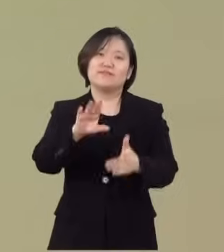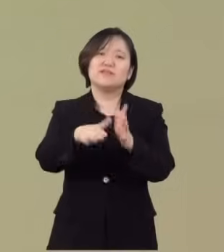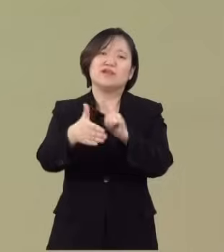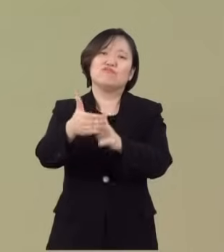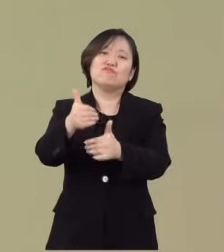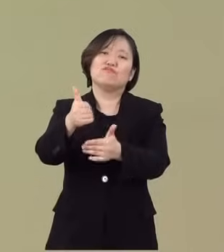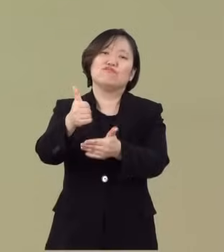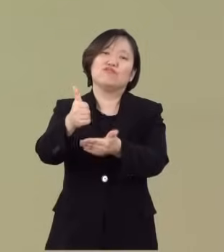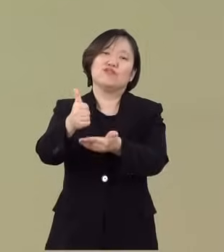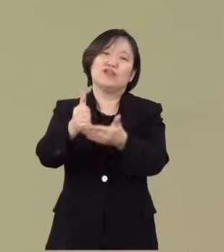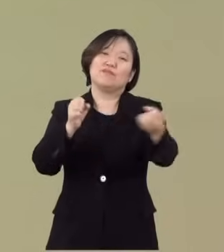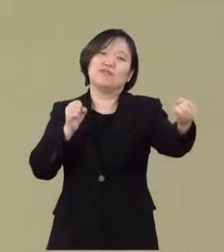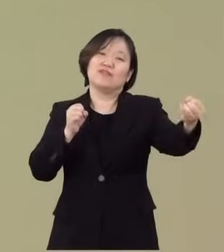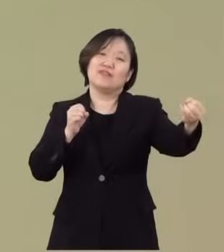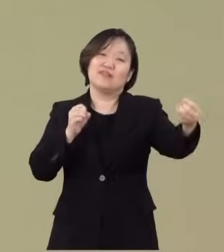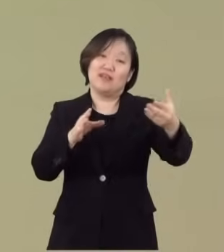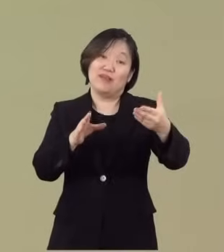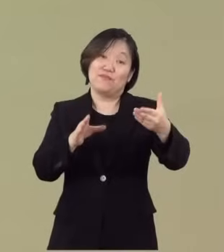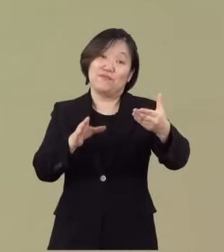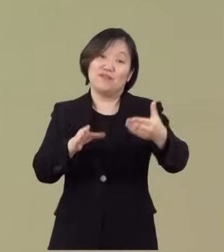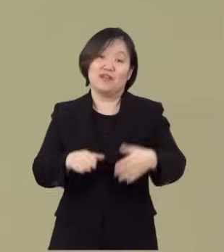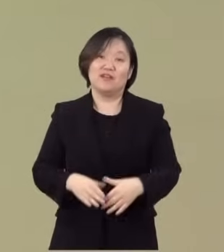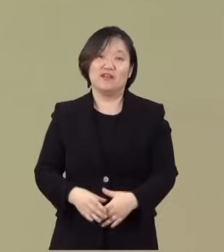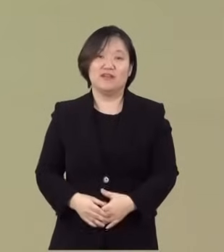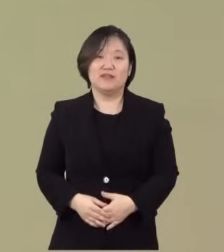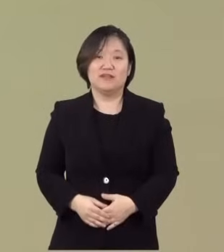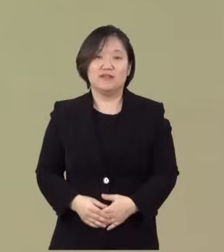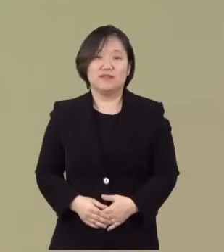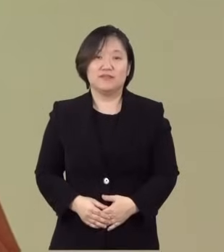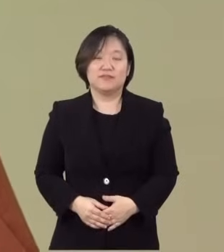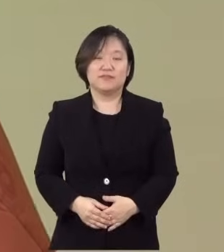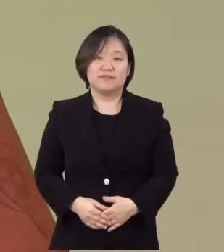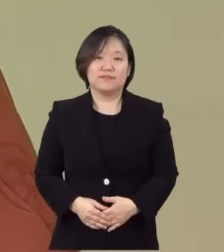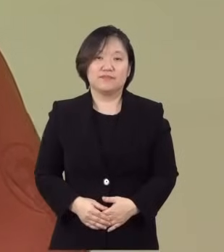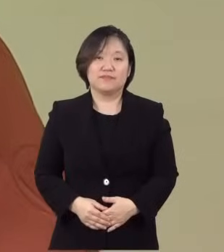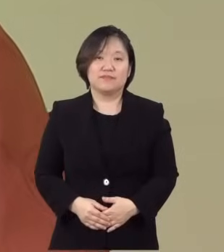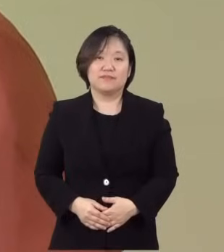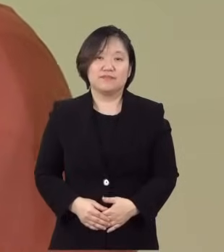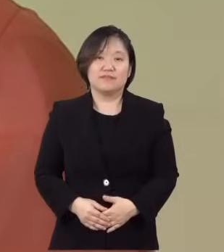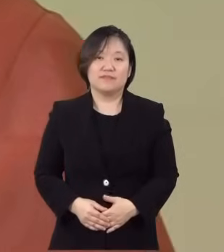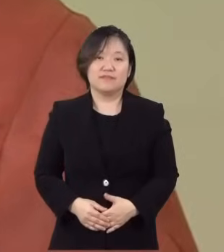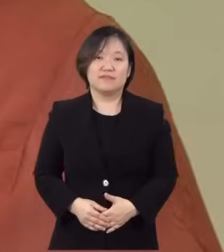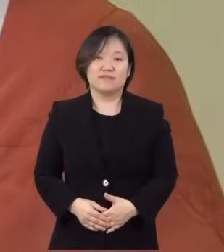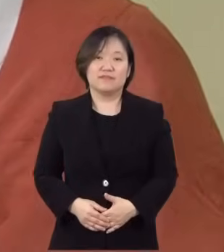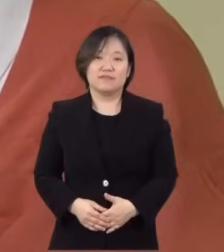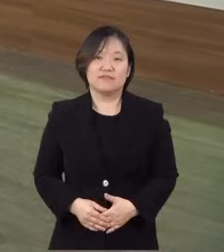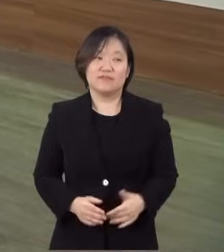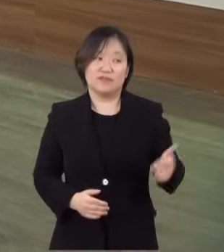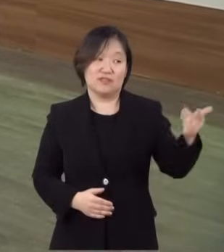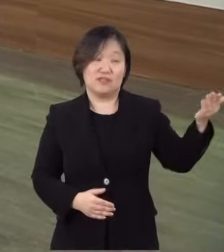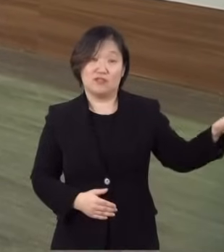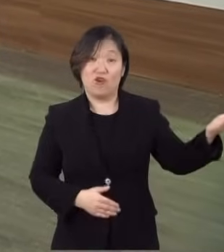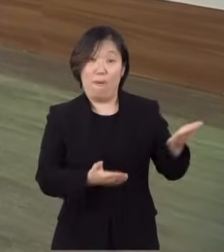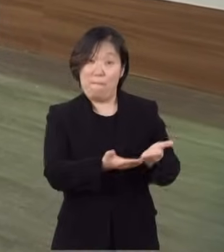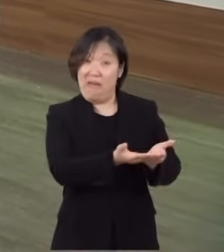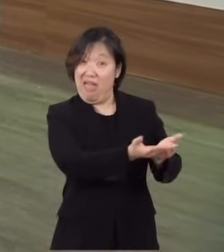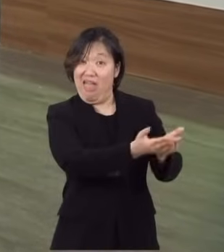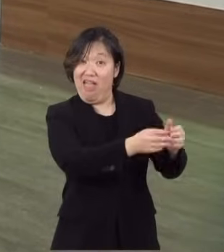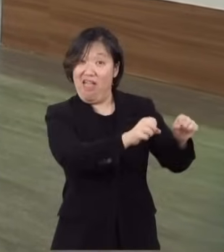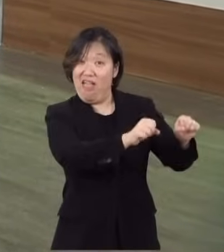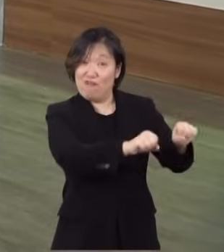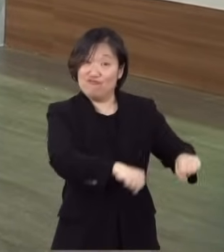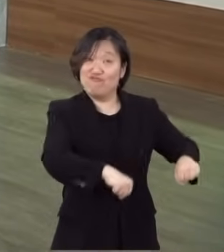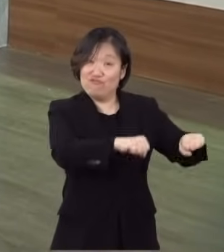그때 석가모니 부처님께서 아난 스님에게 이와 같이 말씀하십니다 저